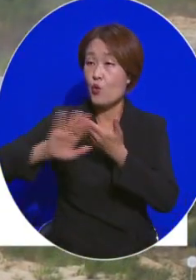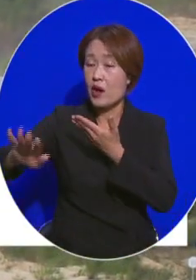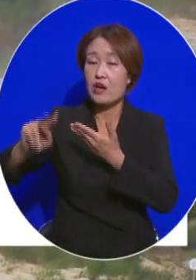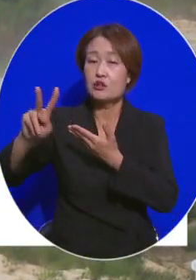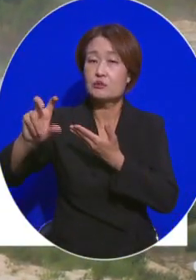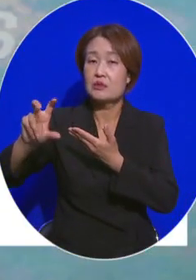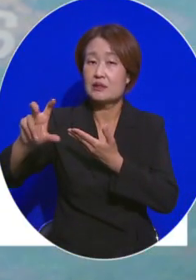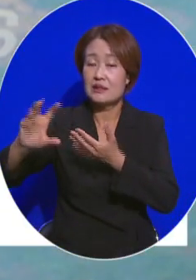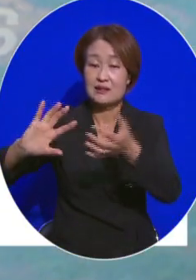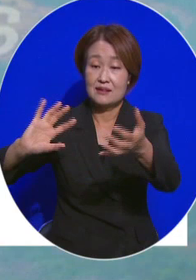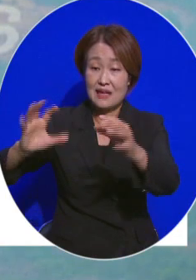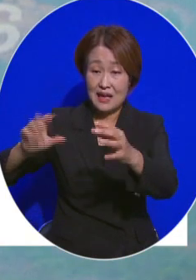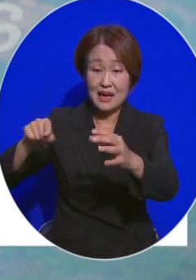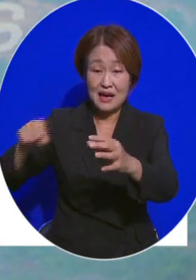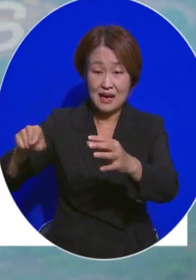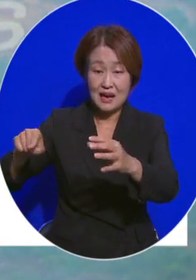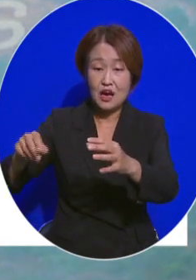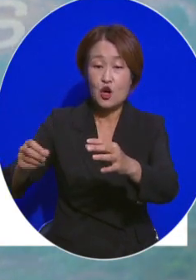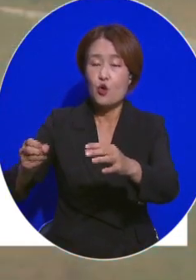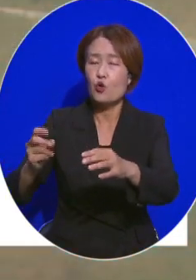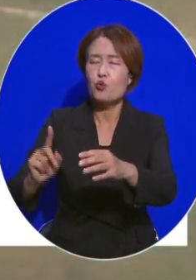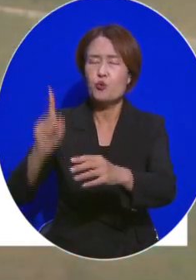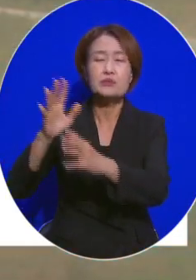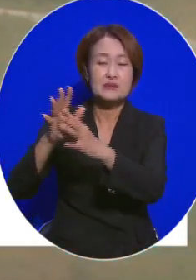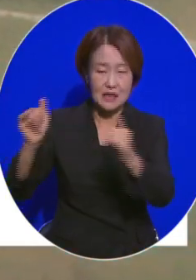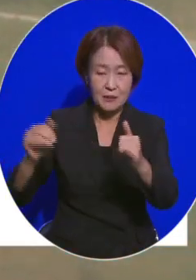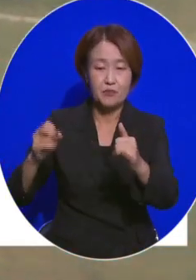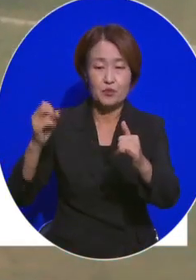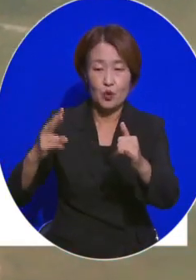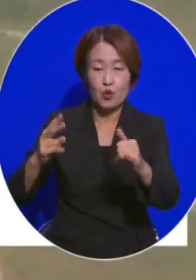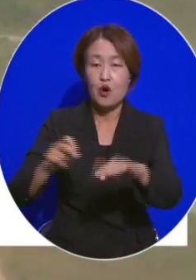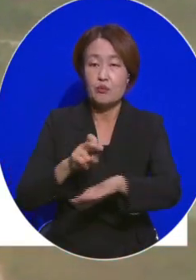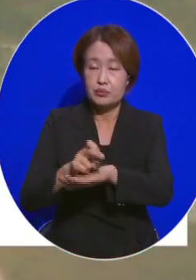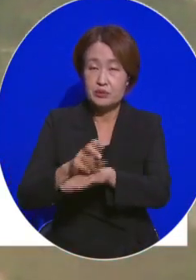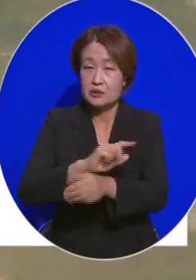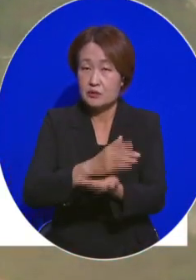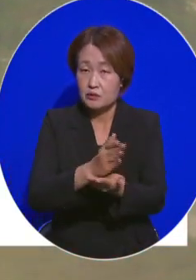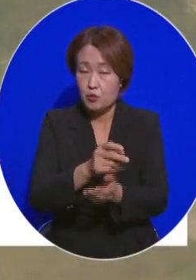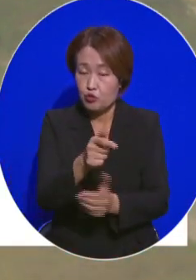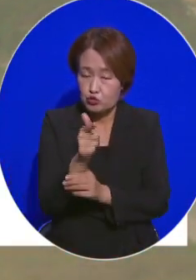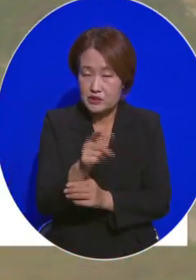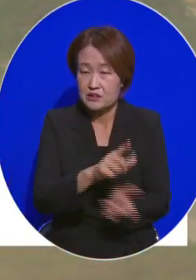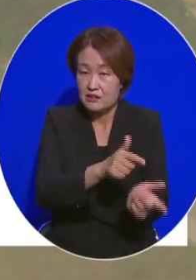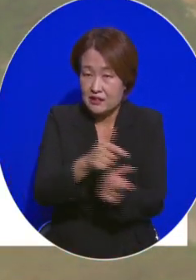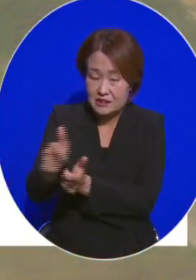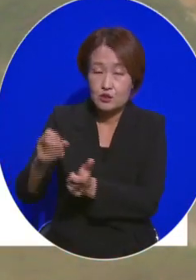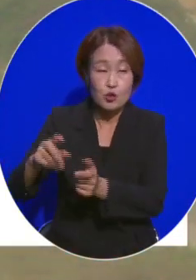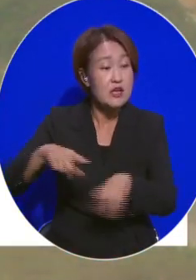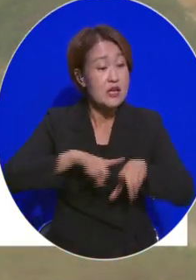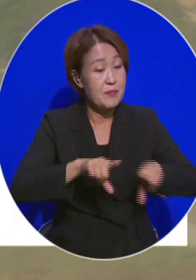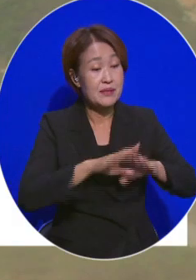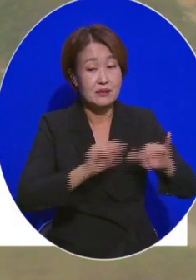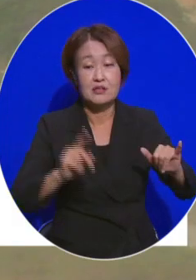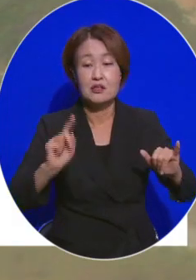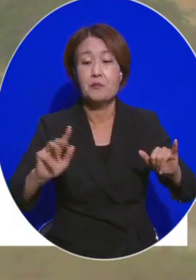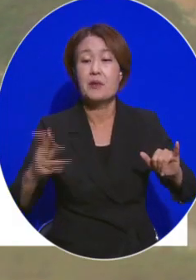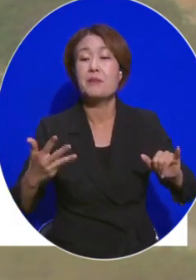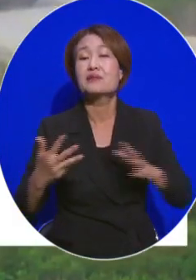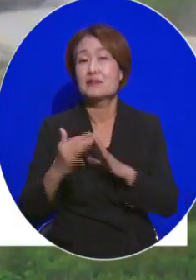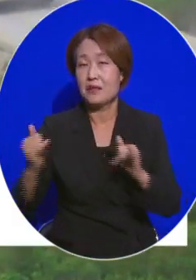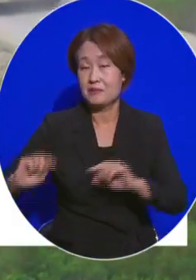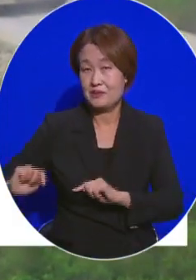25개 나라 장성급 인사를 비롯한 국방, 방산 관계자, 일반 국민 등 1,800여 명이